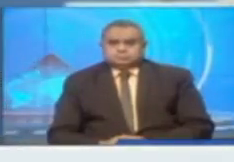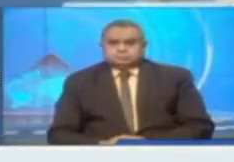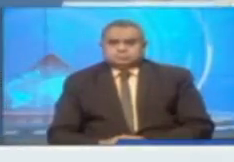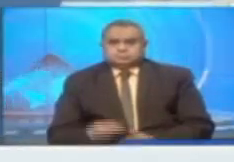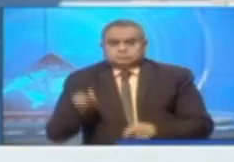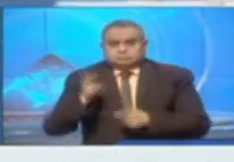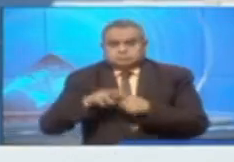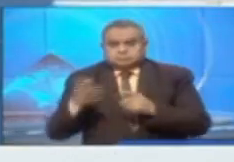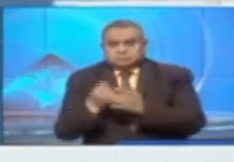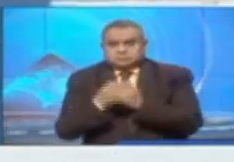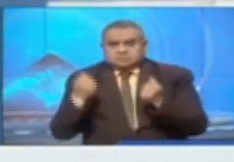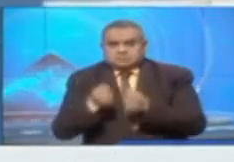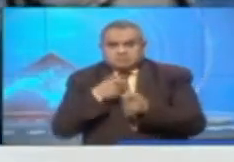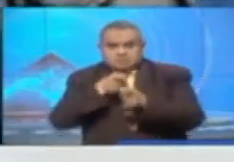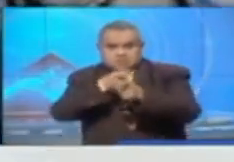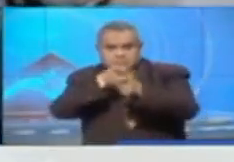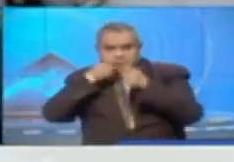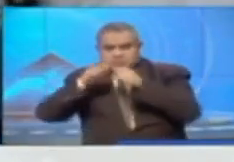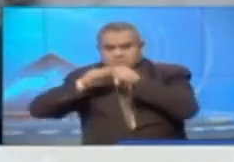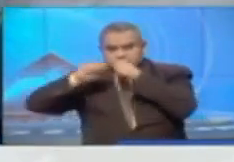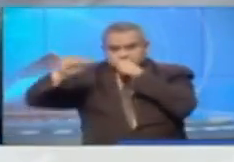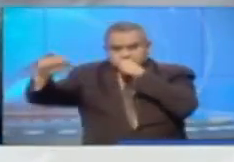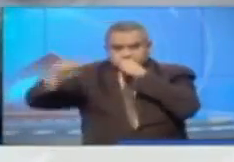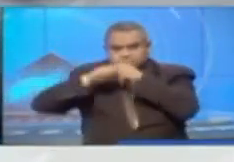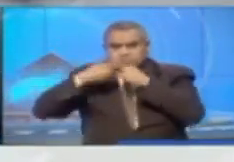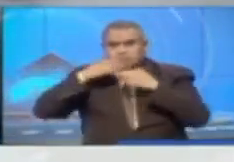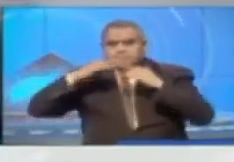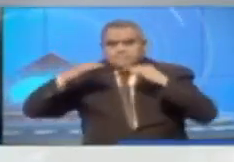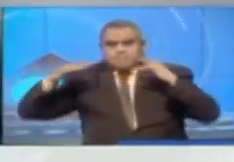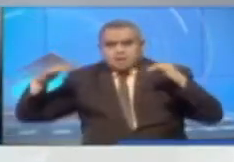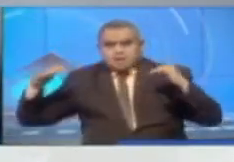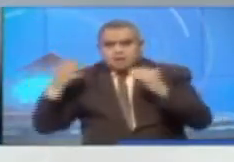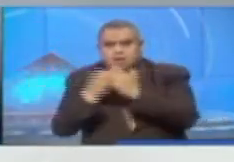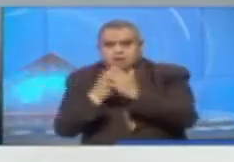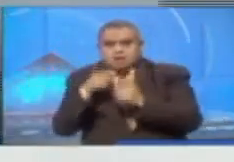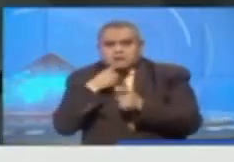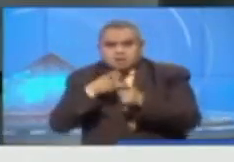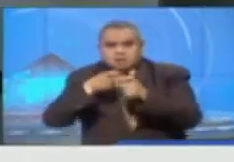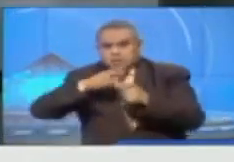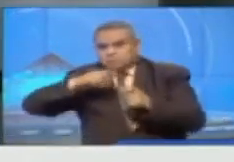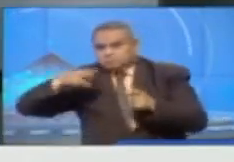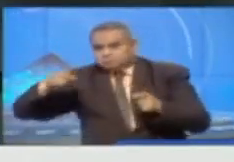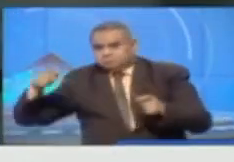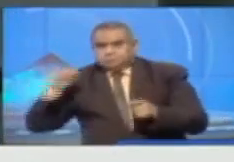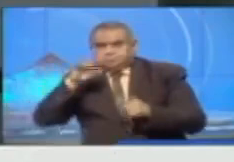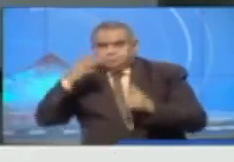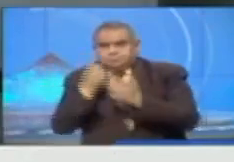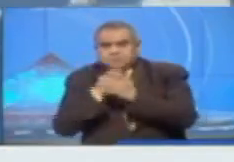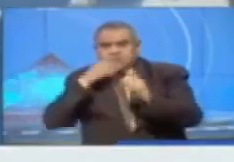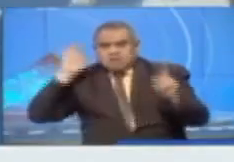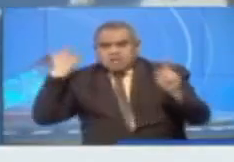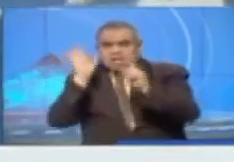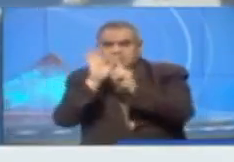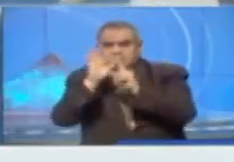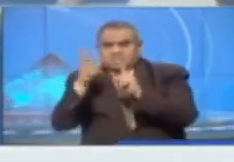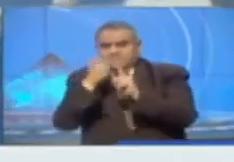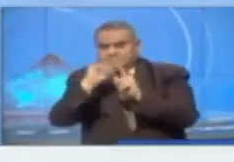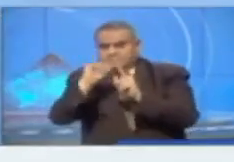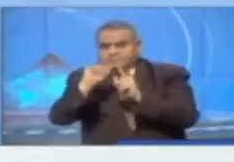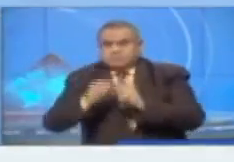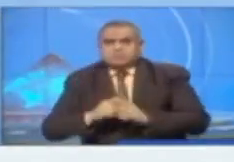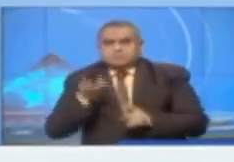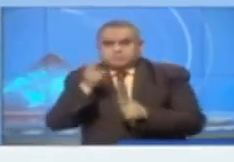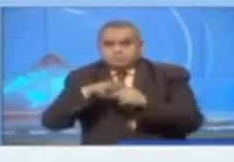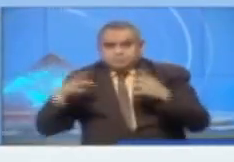كذا تنفيذ رماية مدفعية للوحدات البحرية بالأعيرة المختلفة ضد الأهداف غير النمطية.